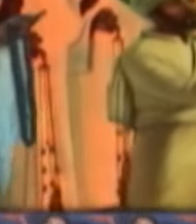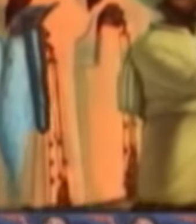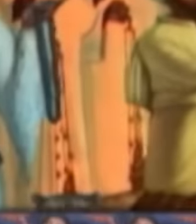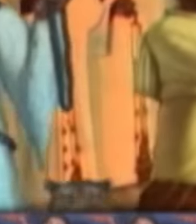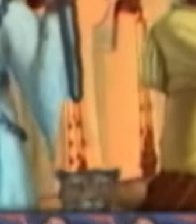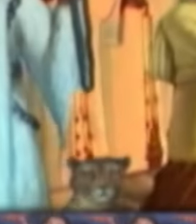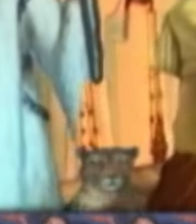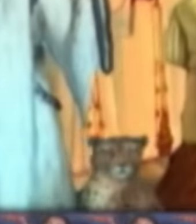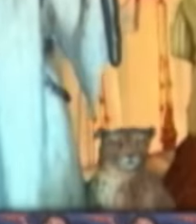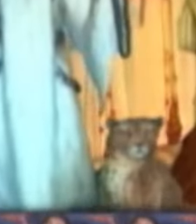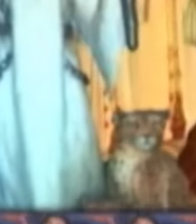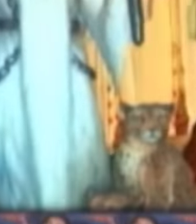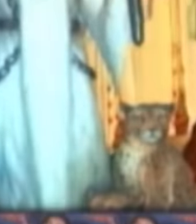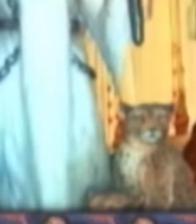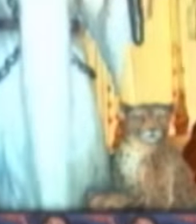ለእግዚአብሔር